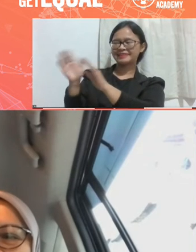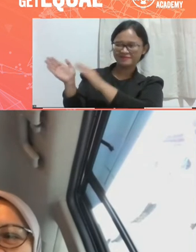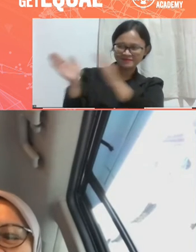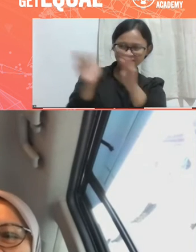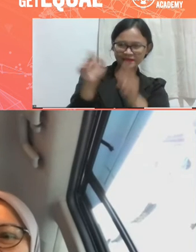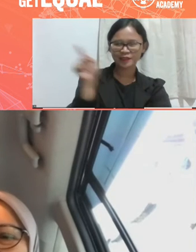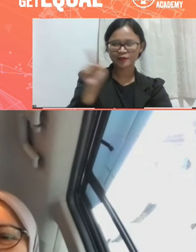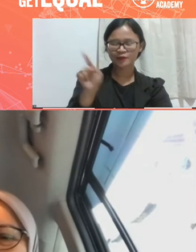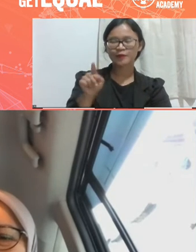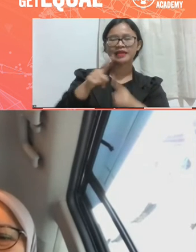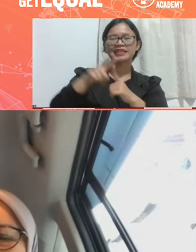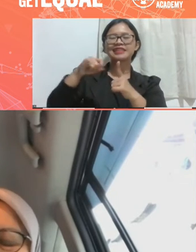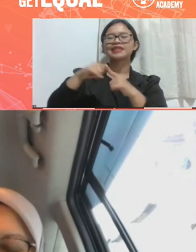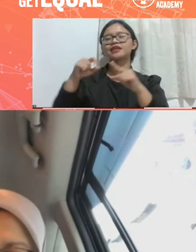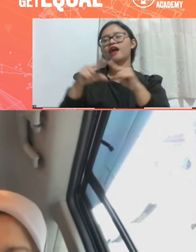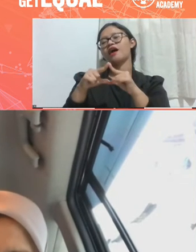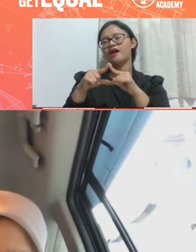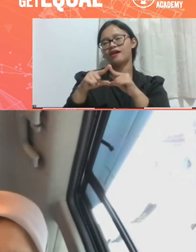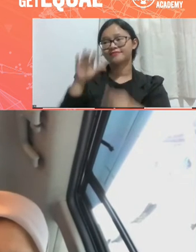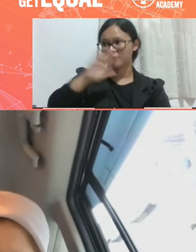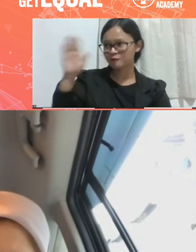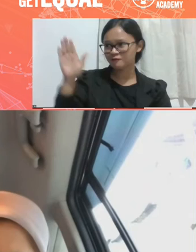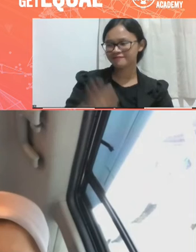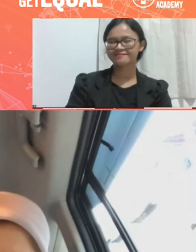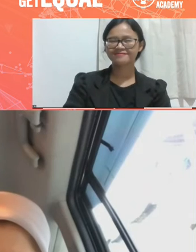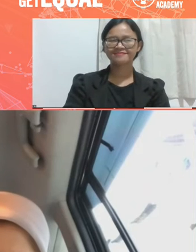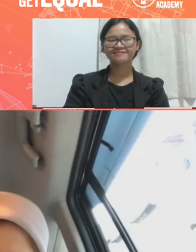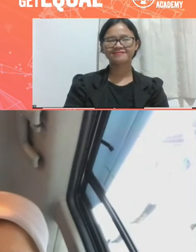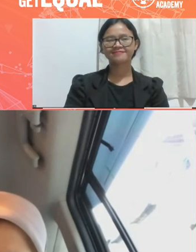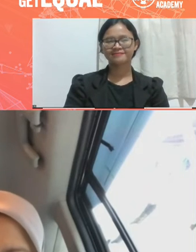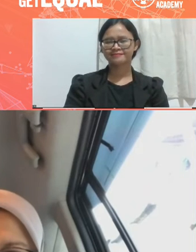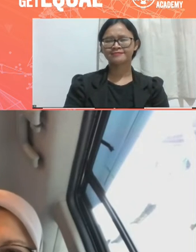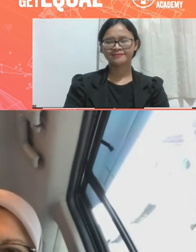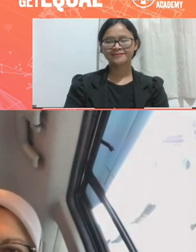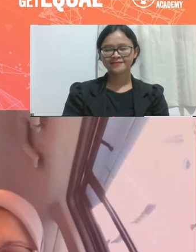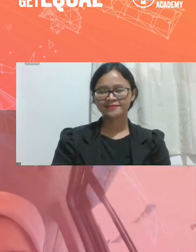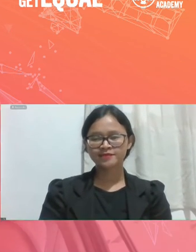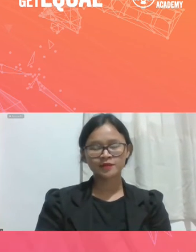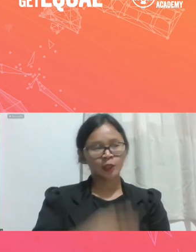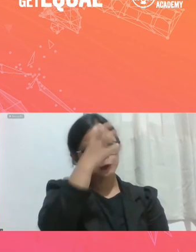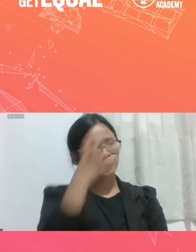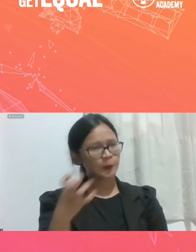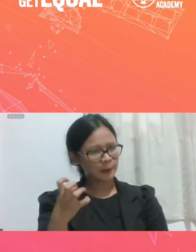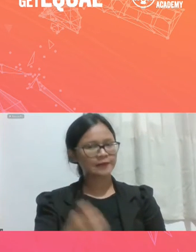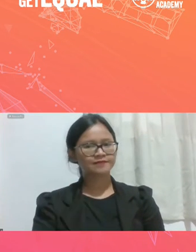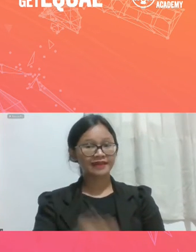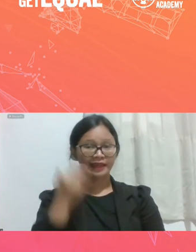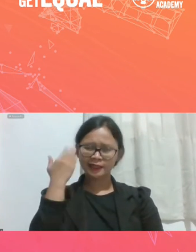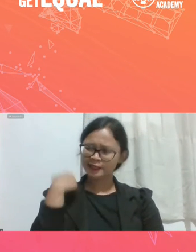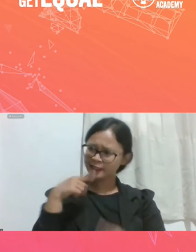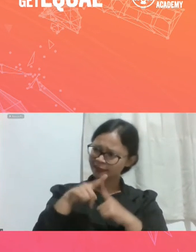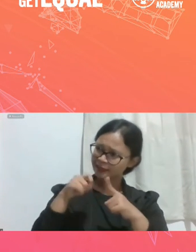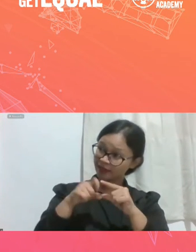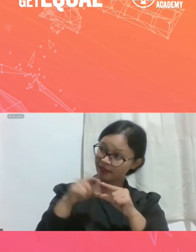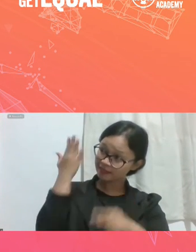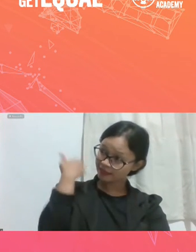selanjutnya ke Kak Tika. Halo Kak Tika. Halo. Sore. Ya, sore. Tadi mungkin Kak Tika sempat perhatikan